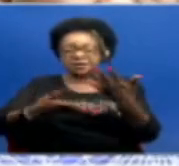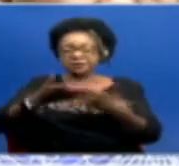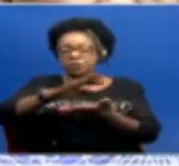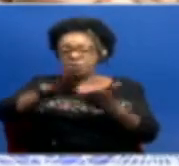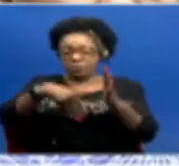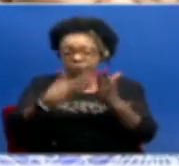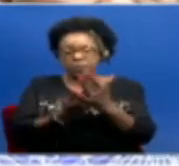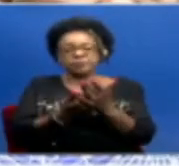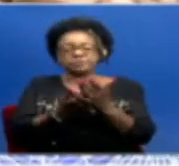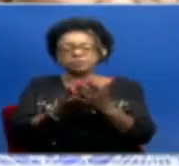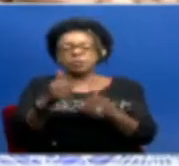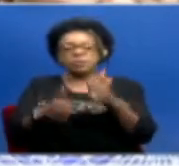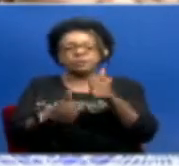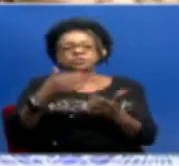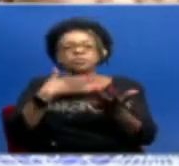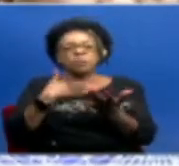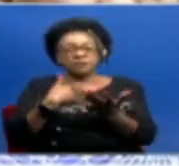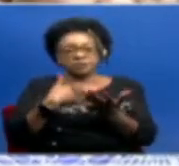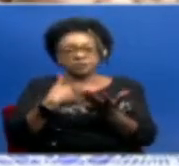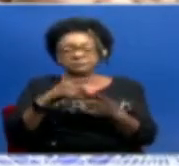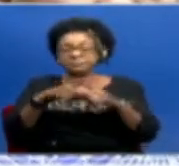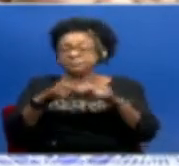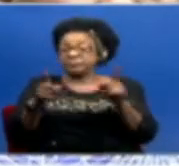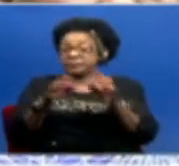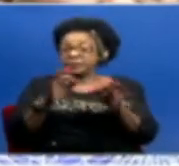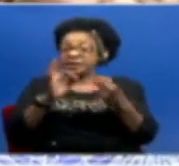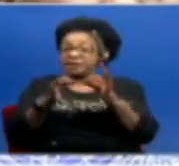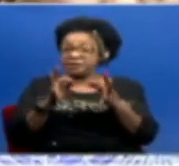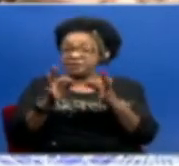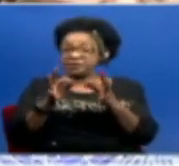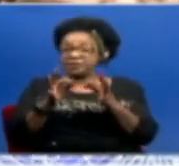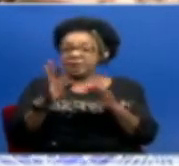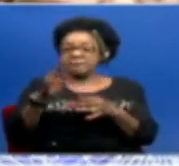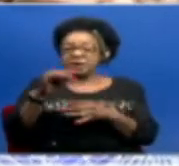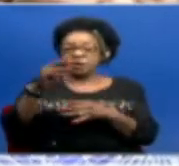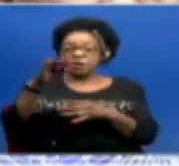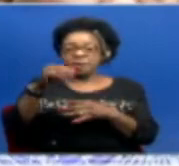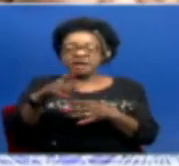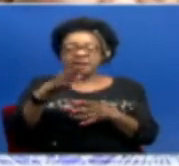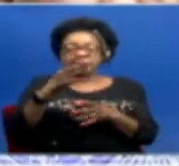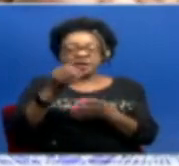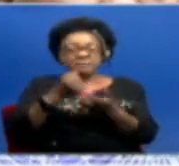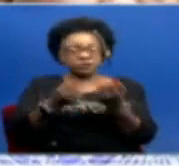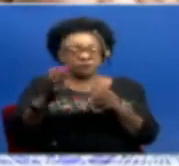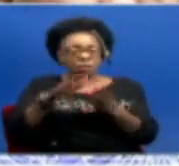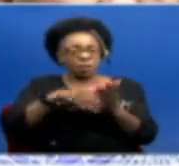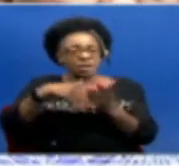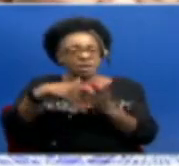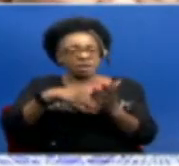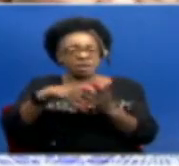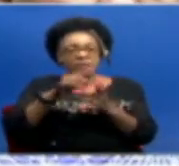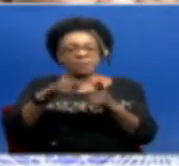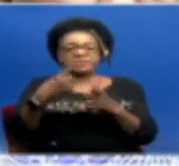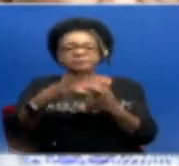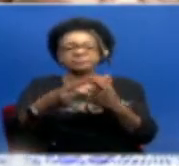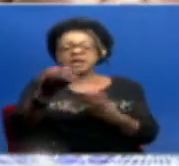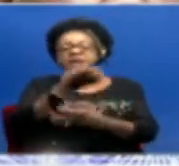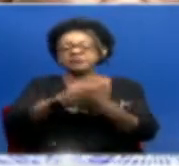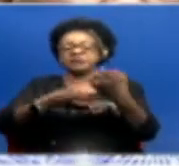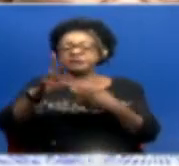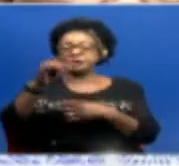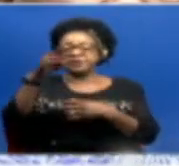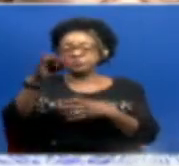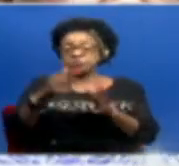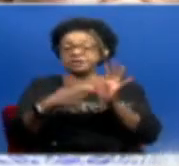propaganda you want, but if the macroeconomic fundamentals are weak, the exchange rate will expose